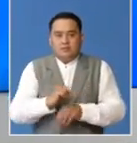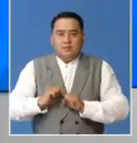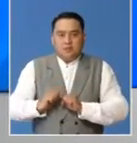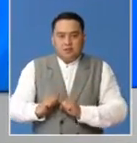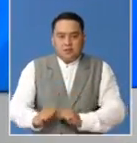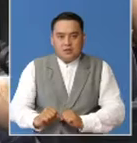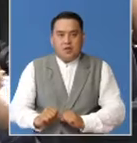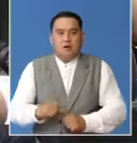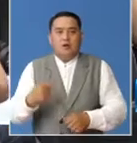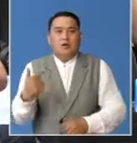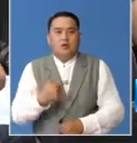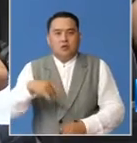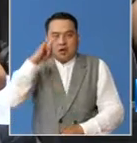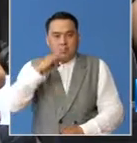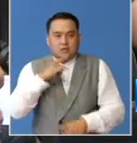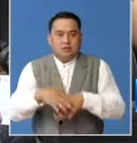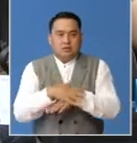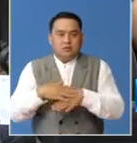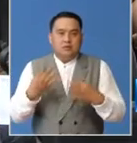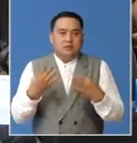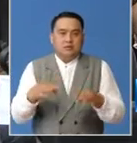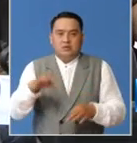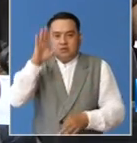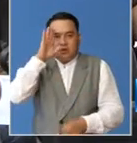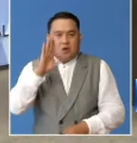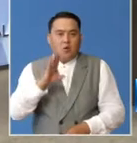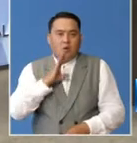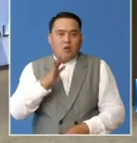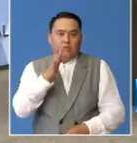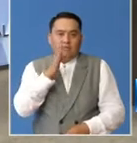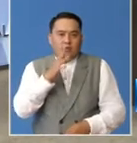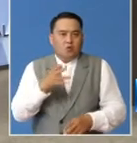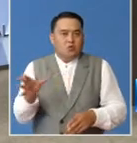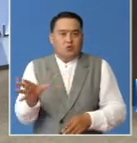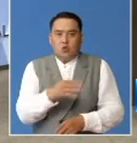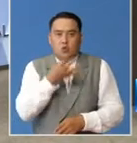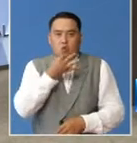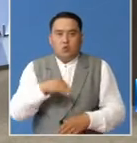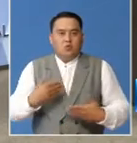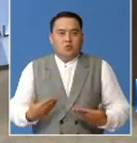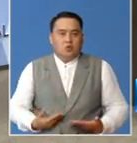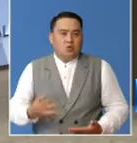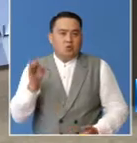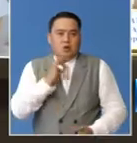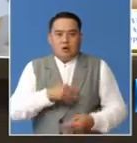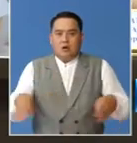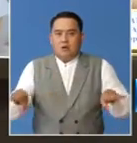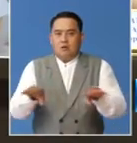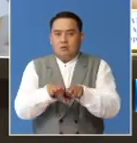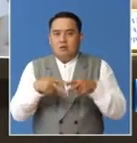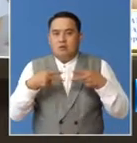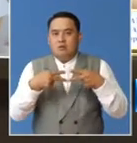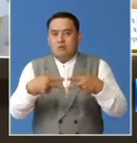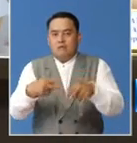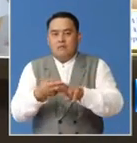всем застрахованным гражданам Казахстана, независимо от пола, возраста, социального статуса, места проживания и доходов, равный доступ к